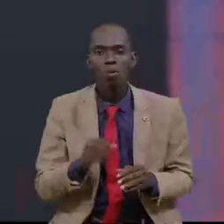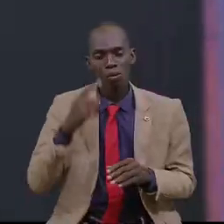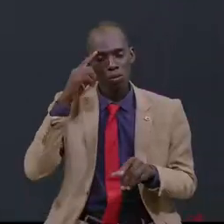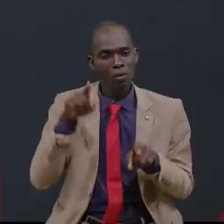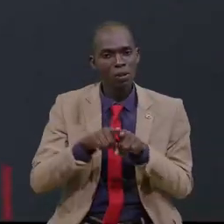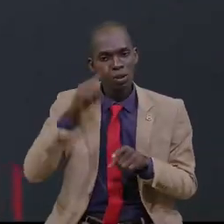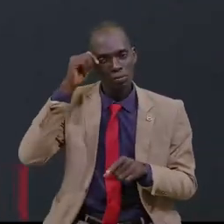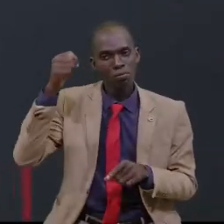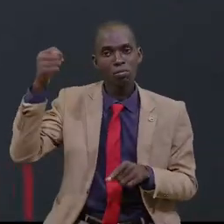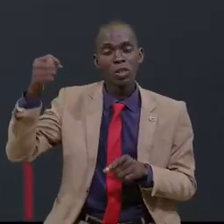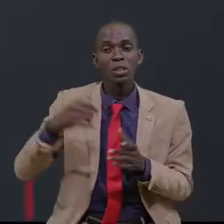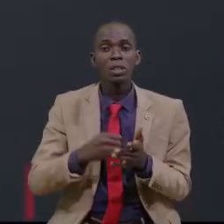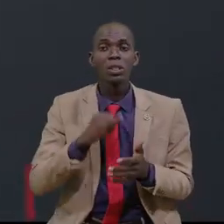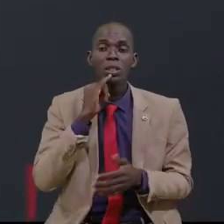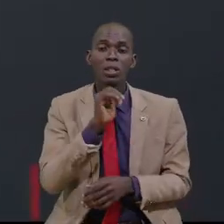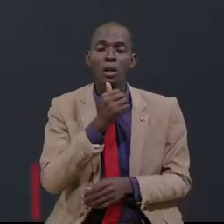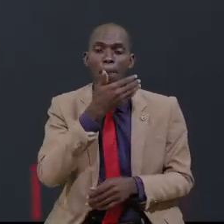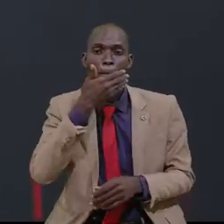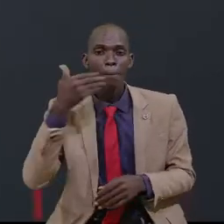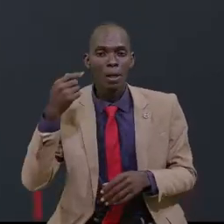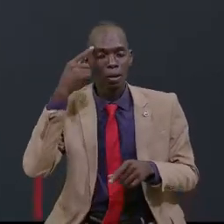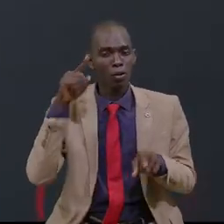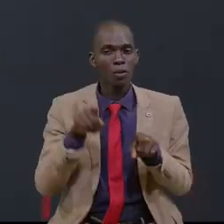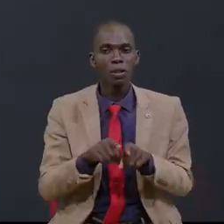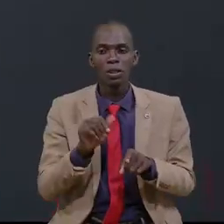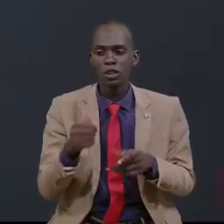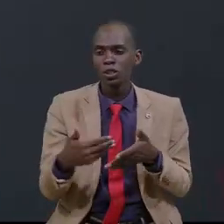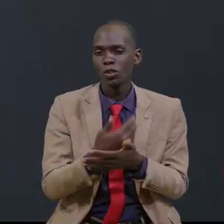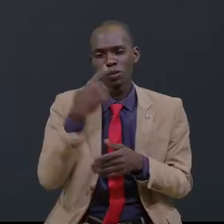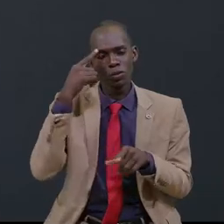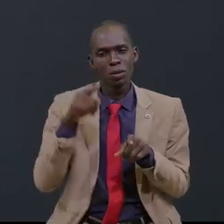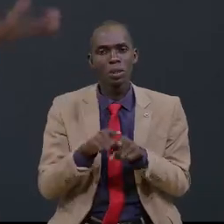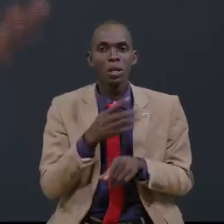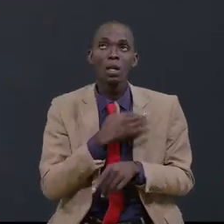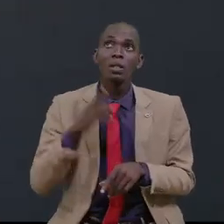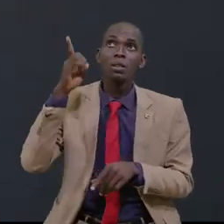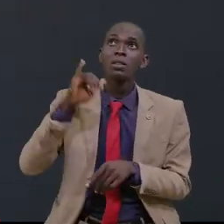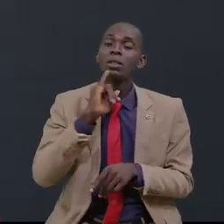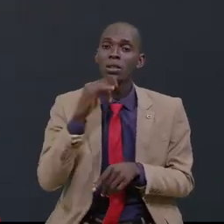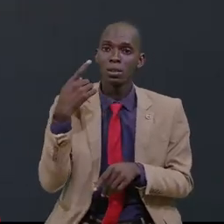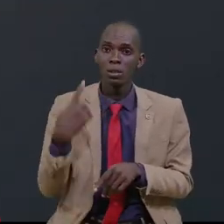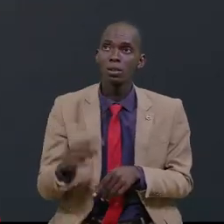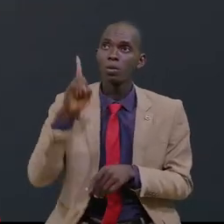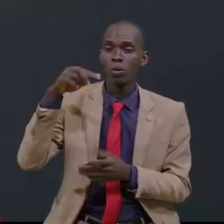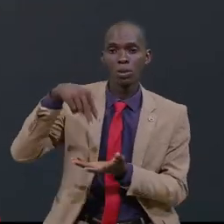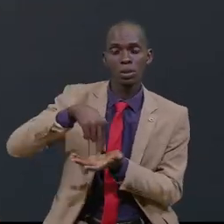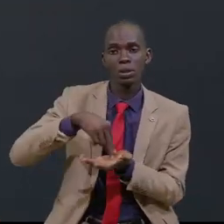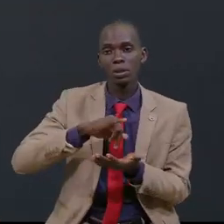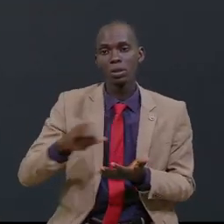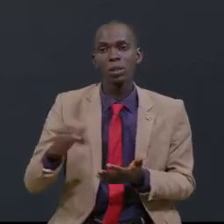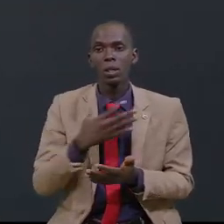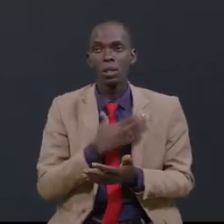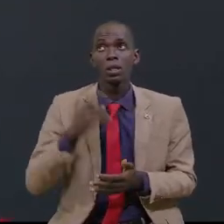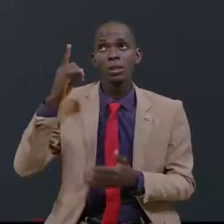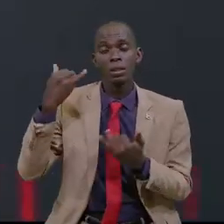théologiens de l'Ancien Testament, c'est la meilleure alliance, la nouvelle alliance. et il est le médiateur. Et il nous envoie